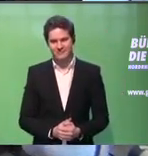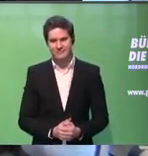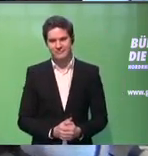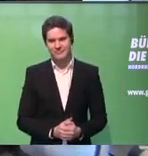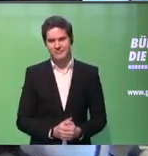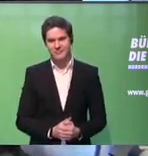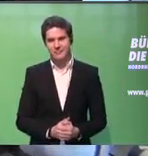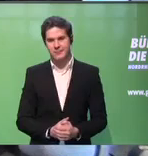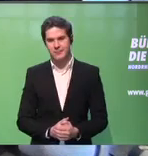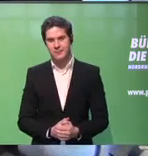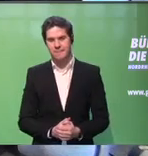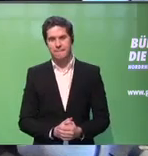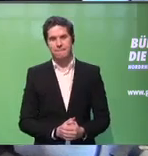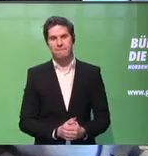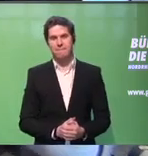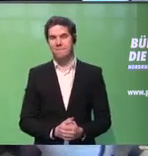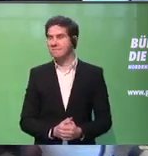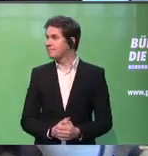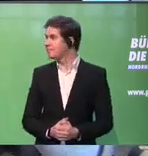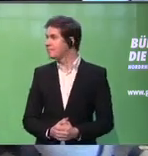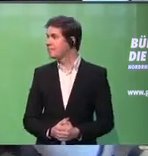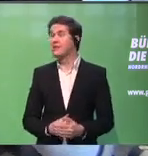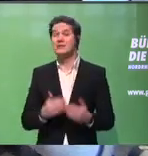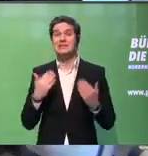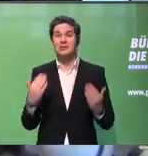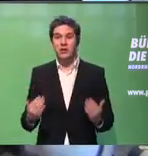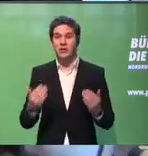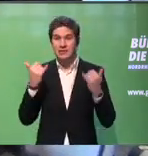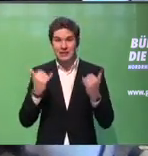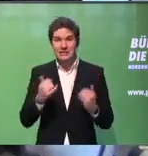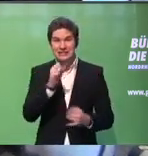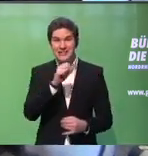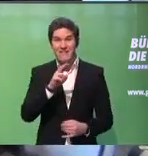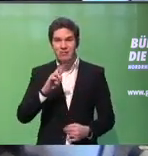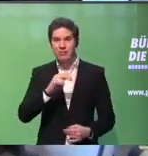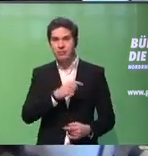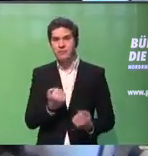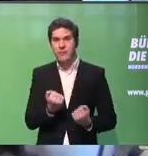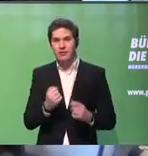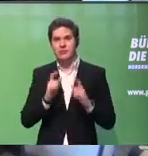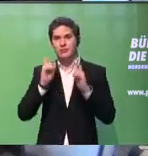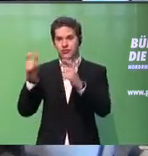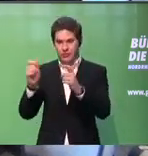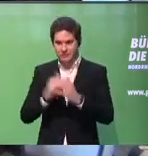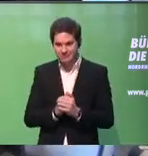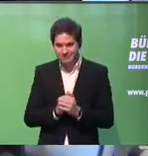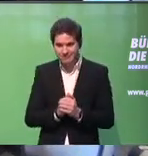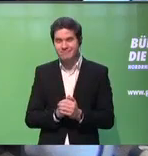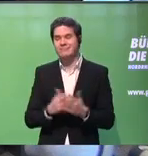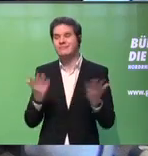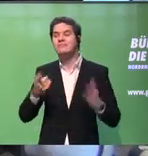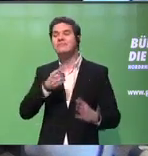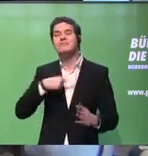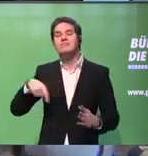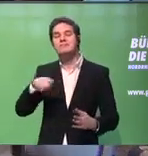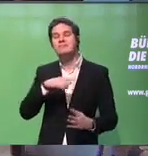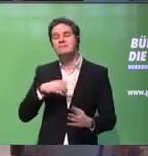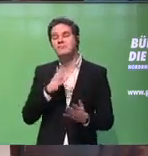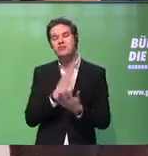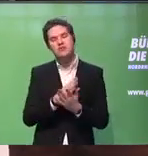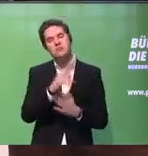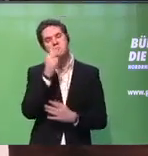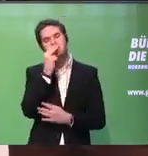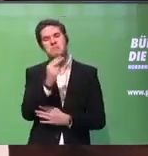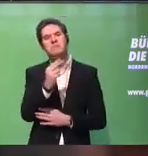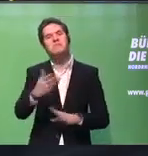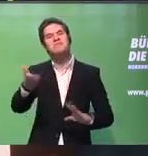So, und Sven wird jetzt die Geschenke überreichen. Und zwar haben wir uns Wahlplakate angeguckt